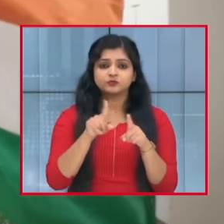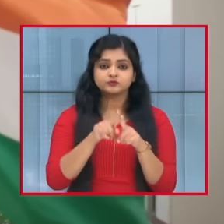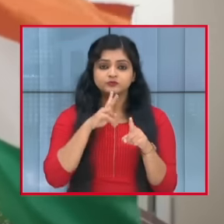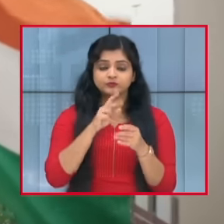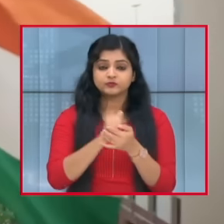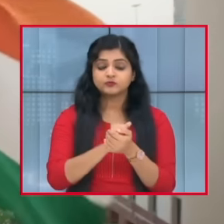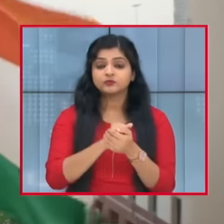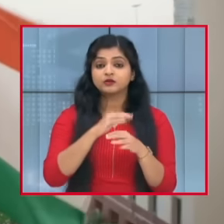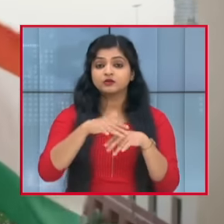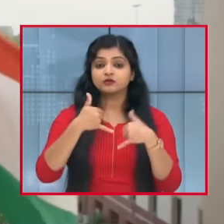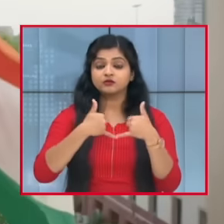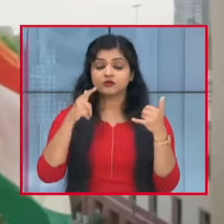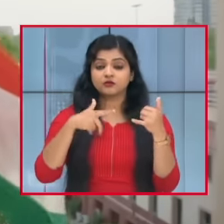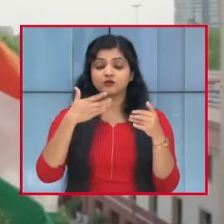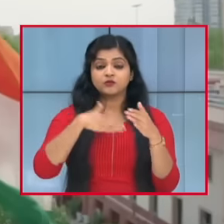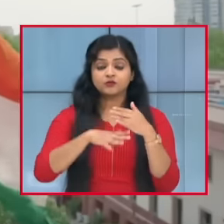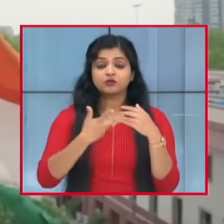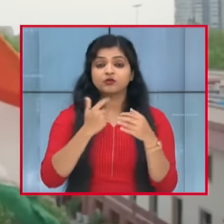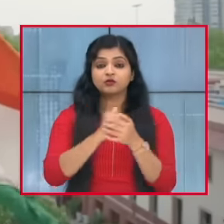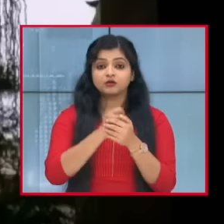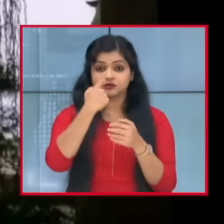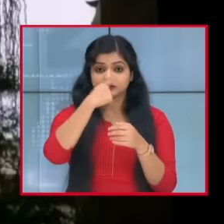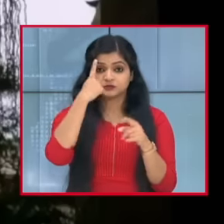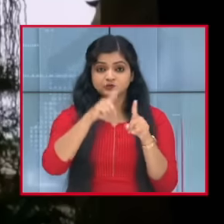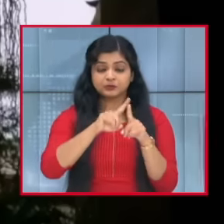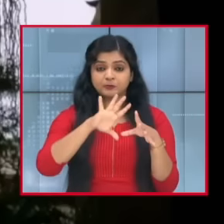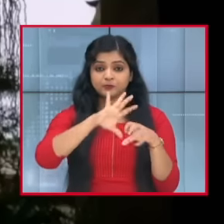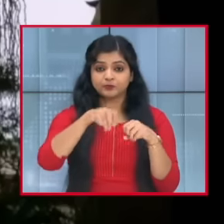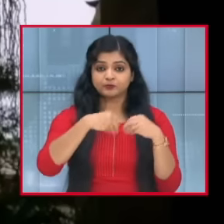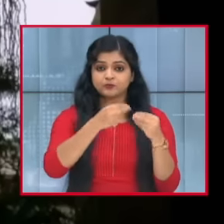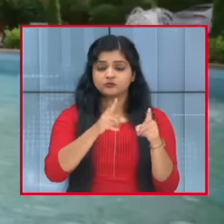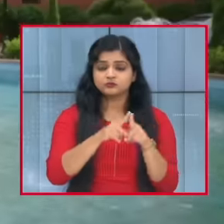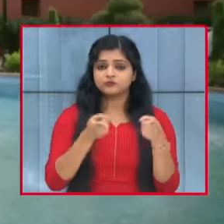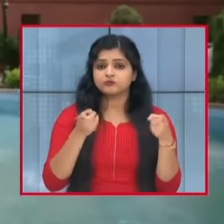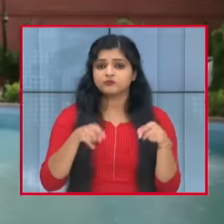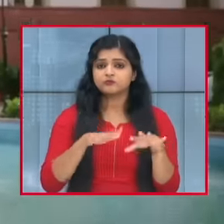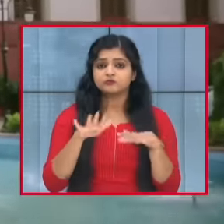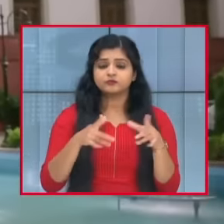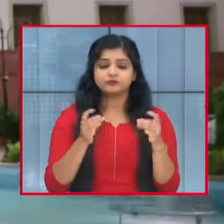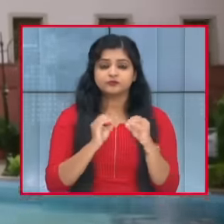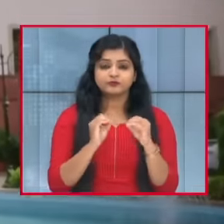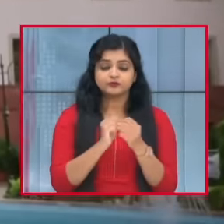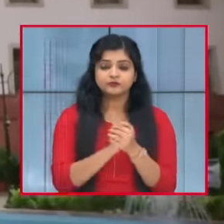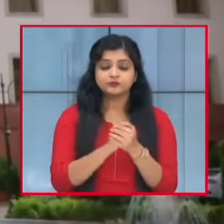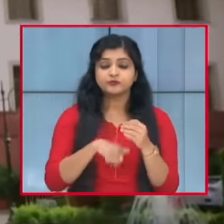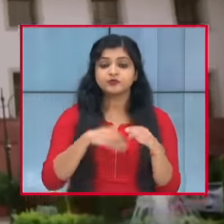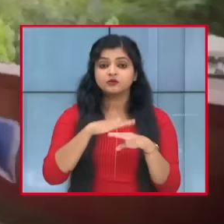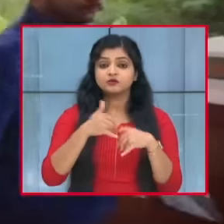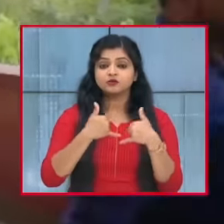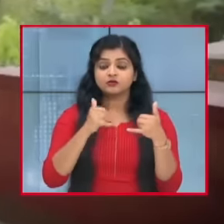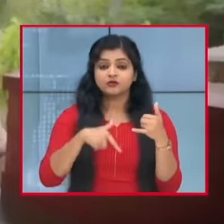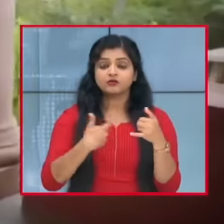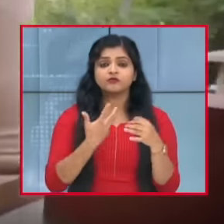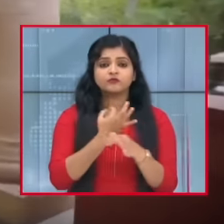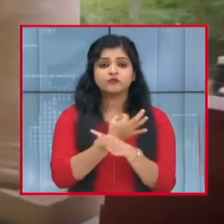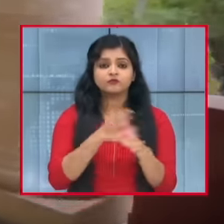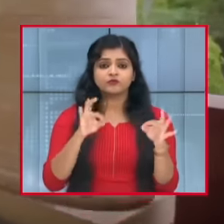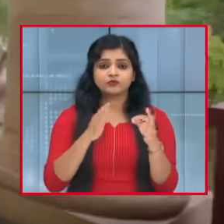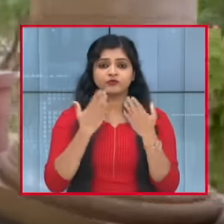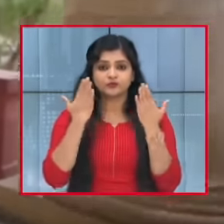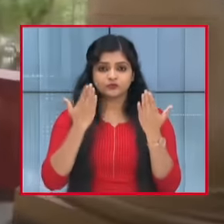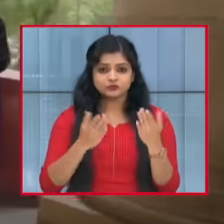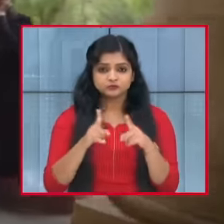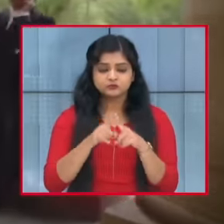രാജ്യത്ത് ഒരു സംസ്ഥാനത്തും മതത്തിന്റെ പേരിൽ ഒരു വിഭാഗവും അരക്ഷിതരാകേണ്ട സാഹചര്യമില്ല. ഭരണഘടന ഉറപ്പു നൽകുന്ന ആരാധനാ സ്വാതന്ത്ര്യം തടയാൻ